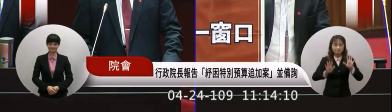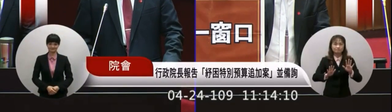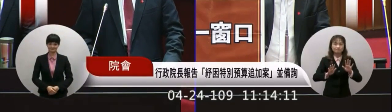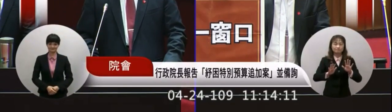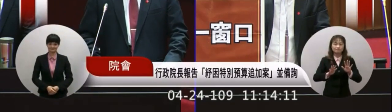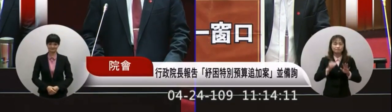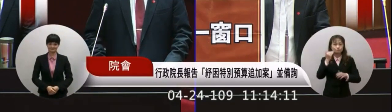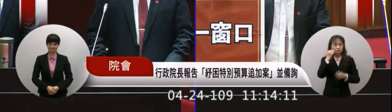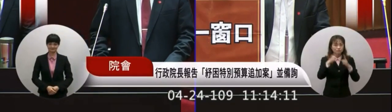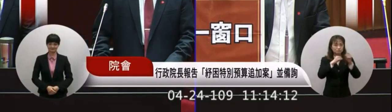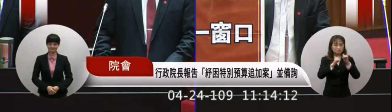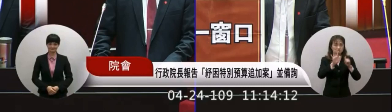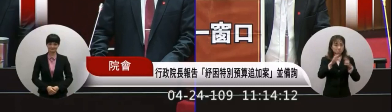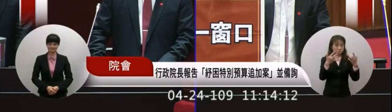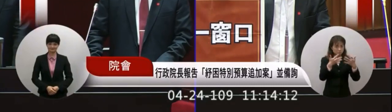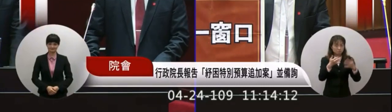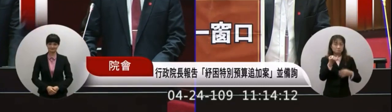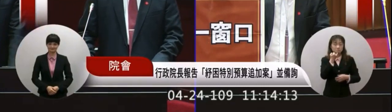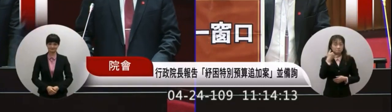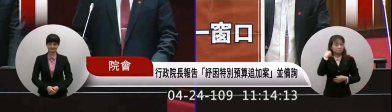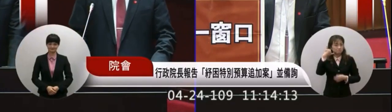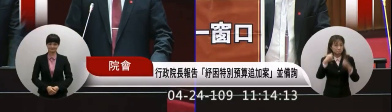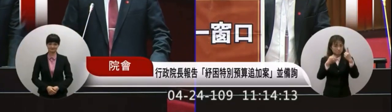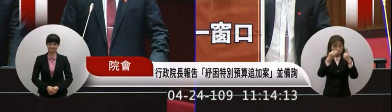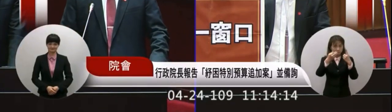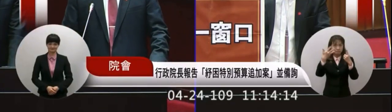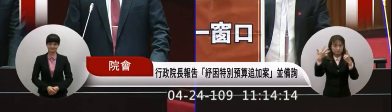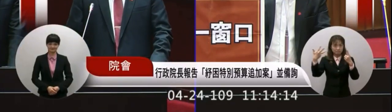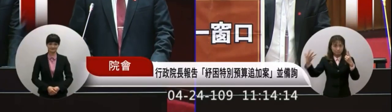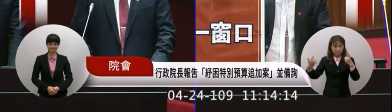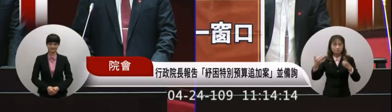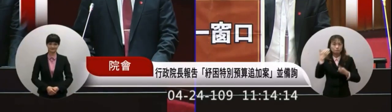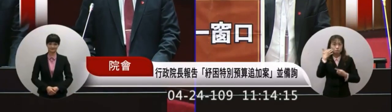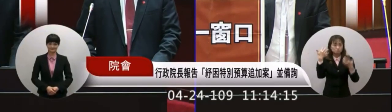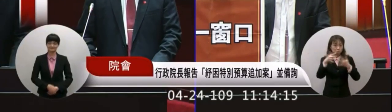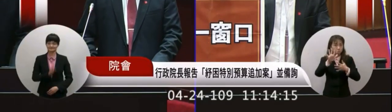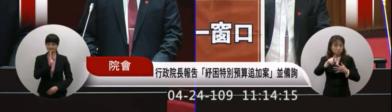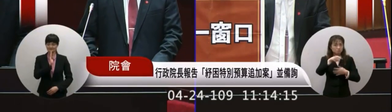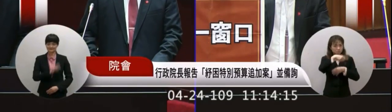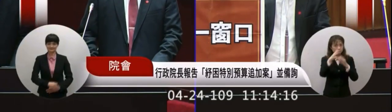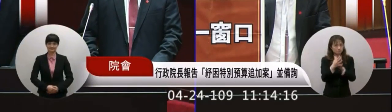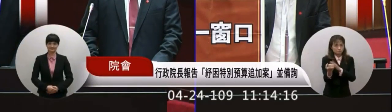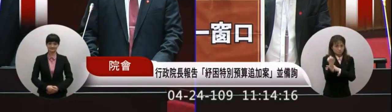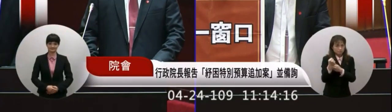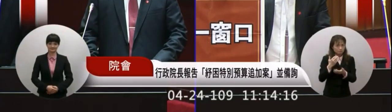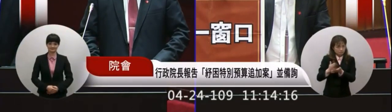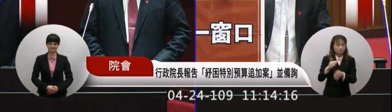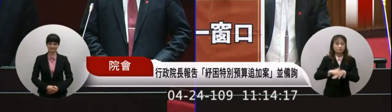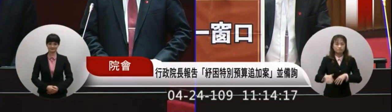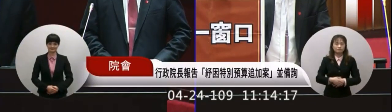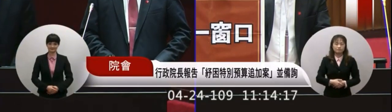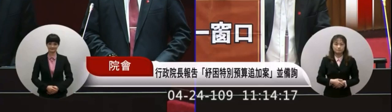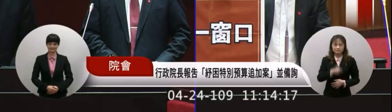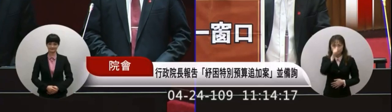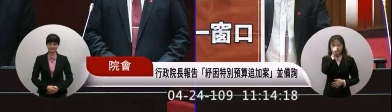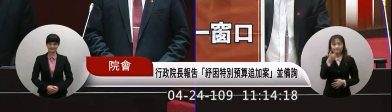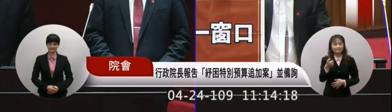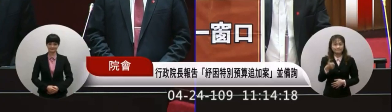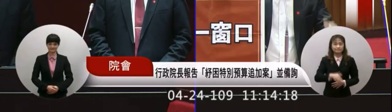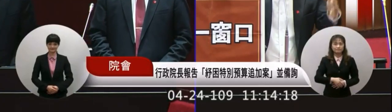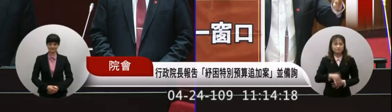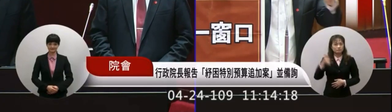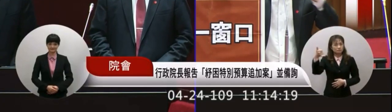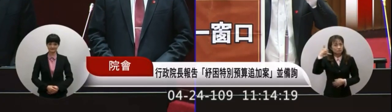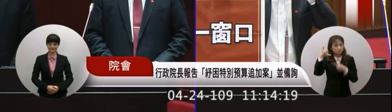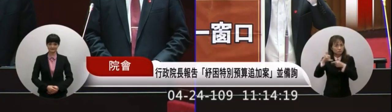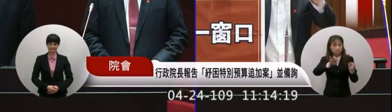民众，然后问题1988尽量卡，啊，然后问题，咱部长、院长只会全力来处理啦。 是， 哦，是好。 那除了 谢谢，除了电话